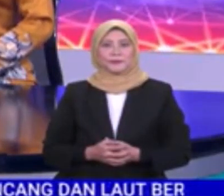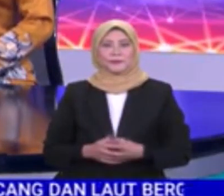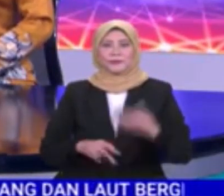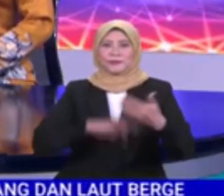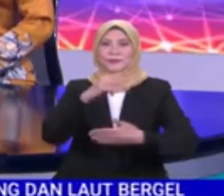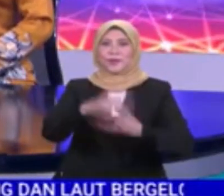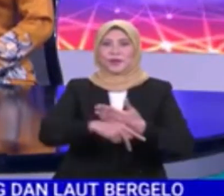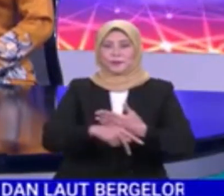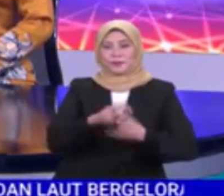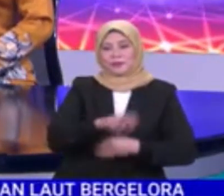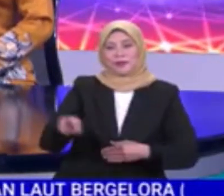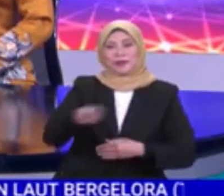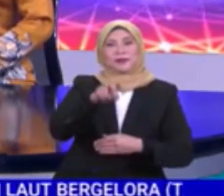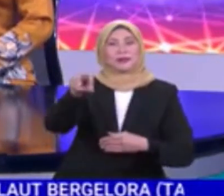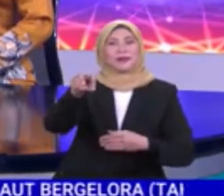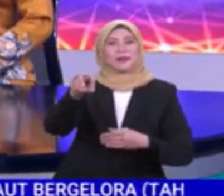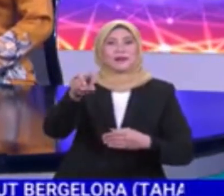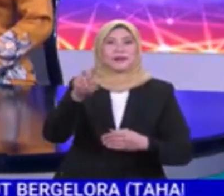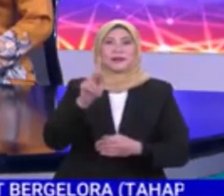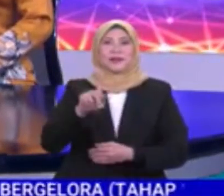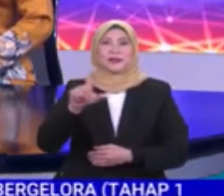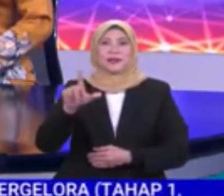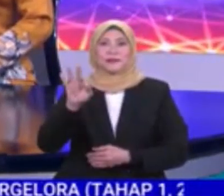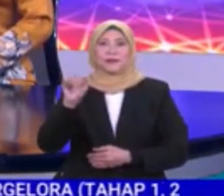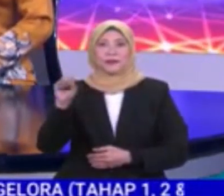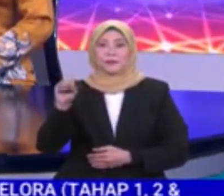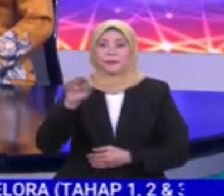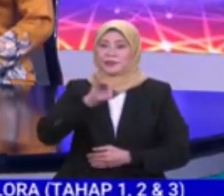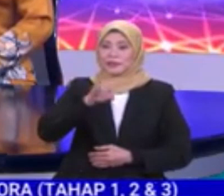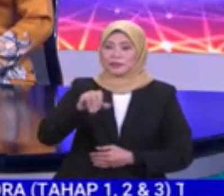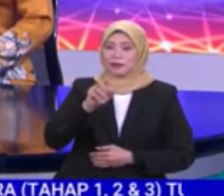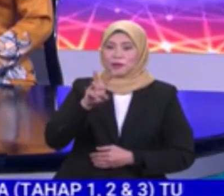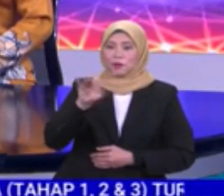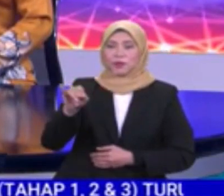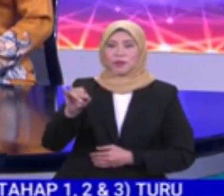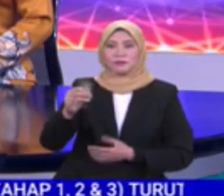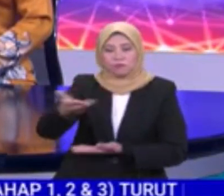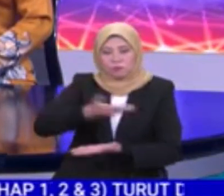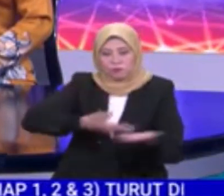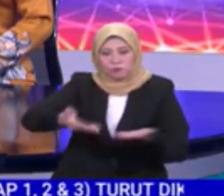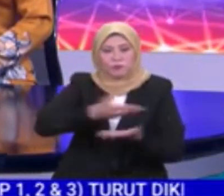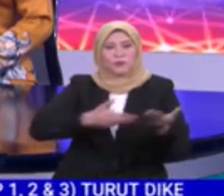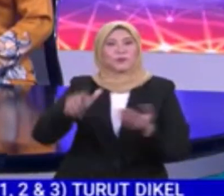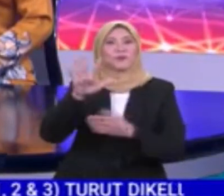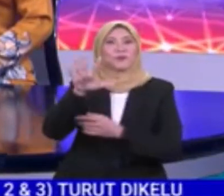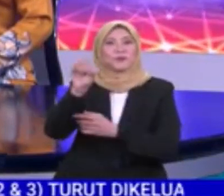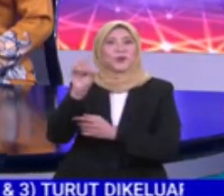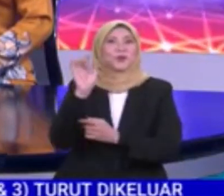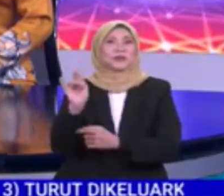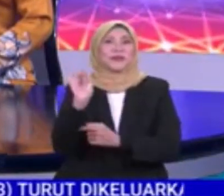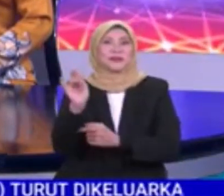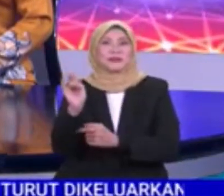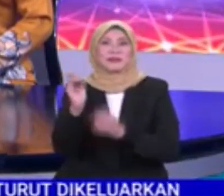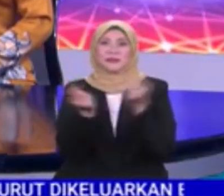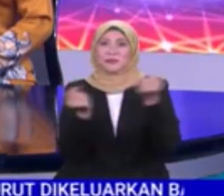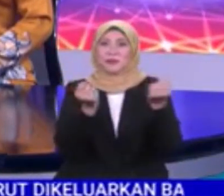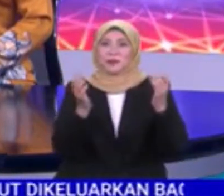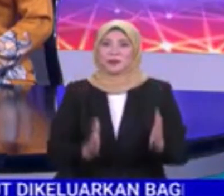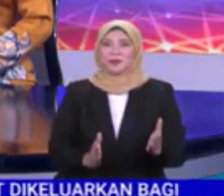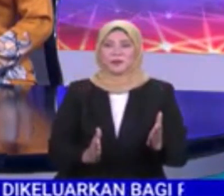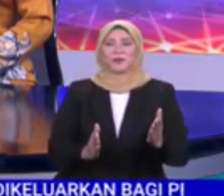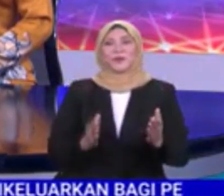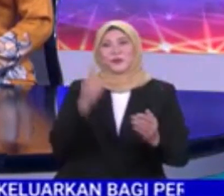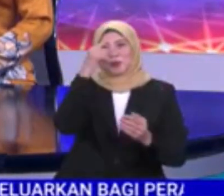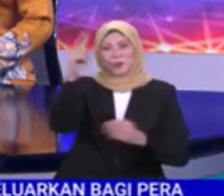Program Jelajah Ramadan KLFM Jawi 2022 hari ini menyantuni 50 pemandu taksi sebagai simbolik kepada perayaan